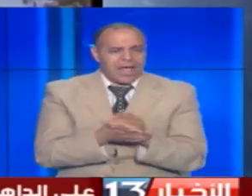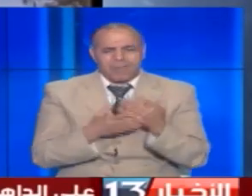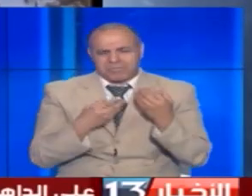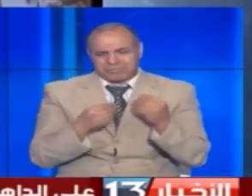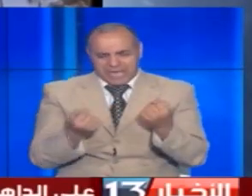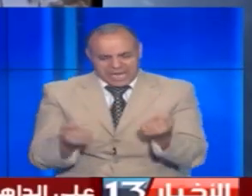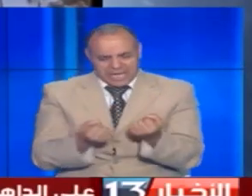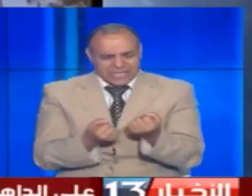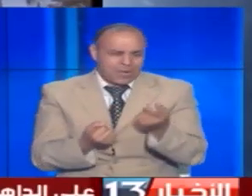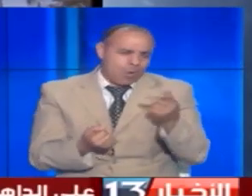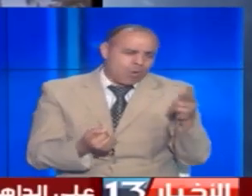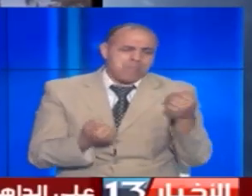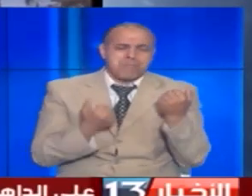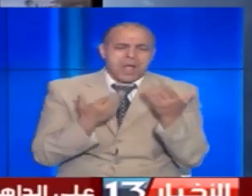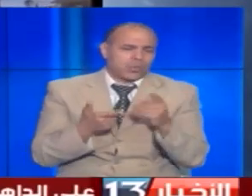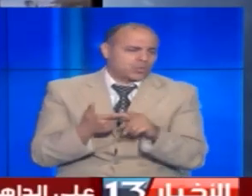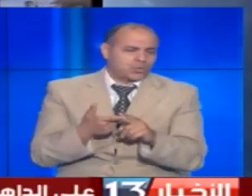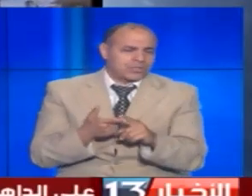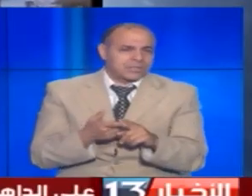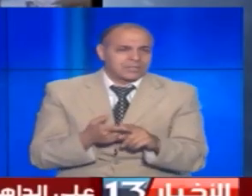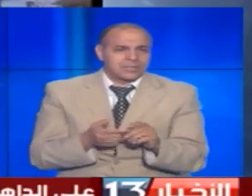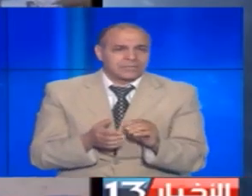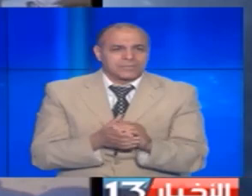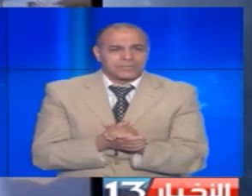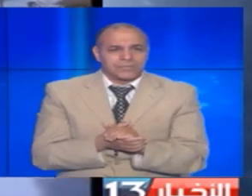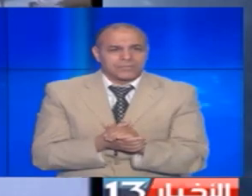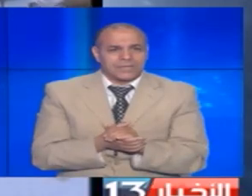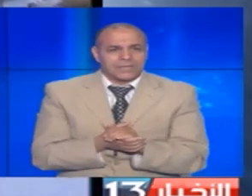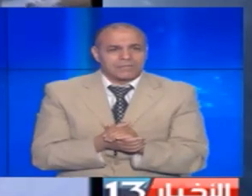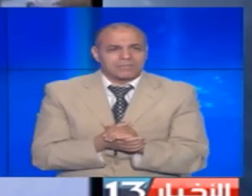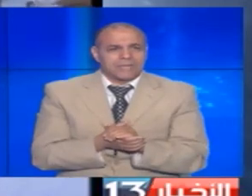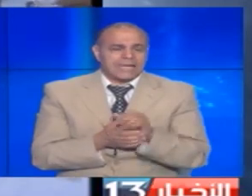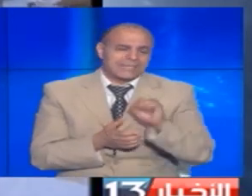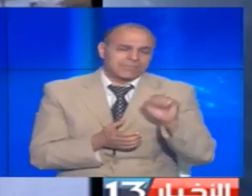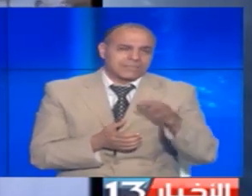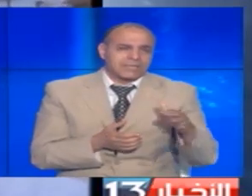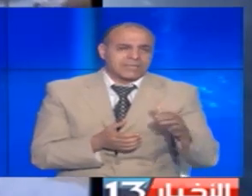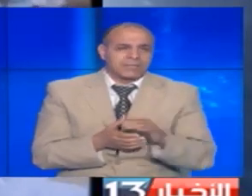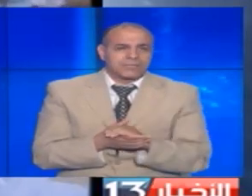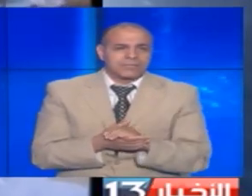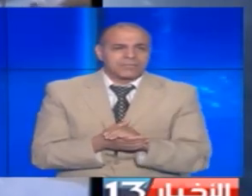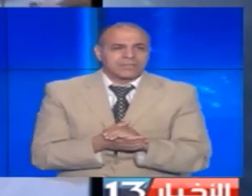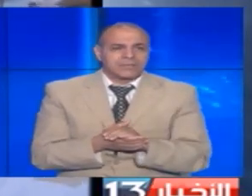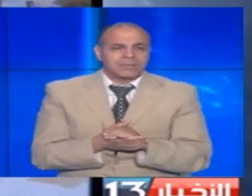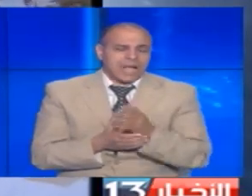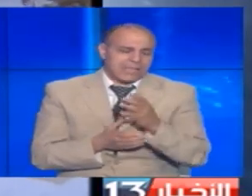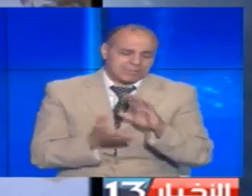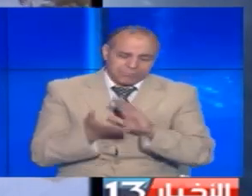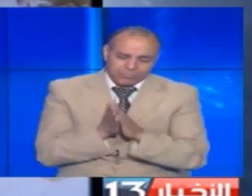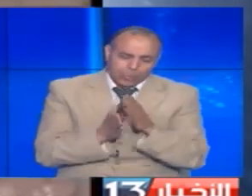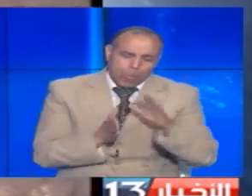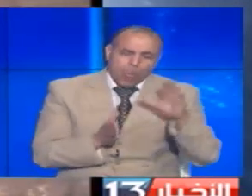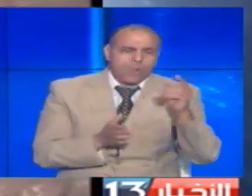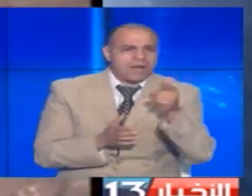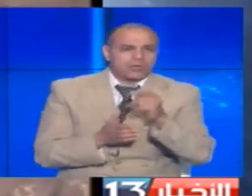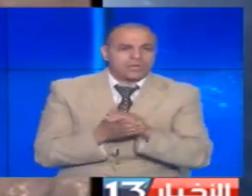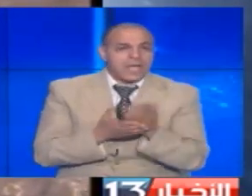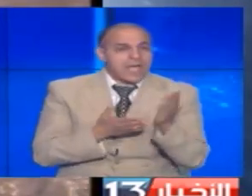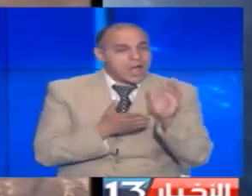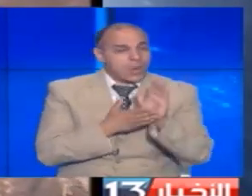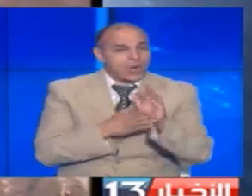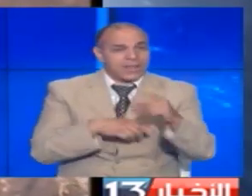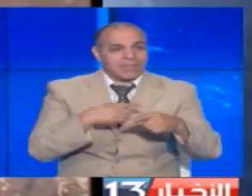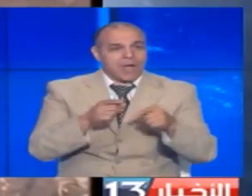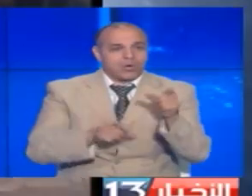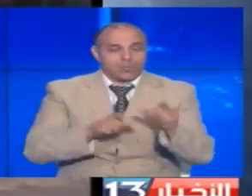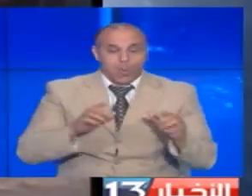الامتاع ال ال اه التربيه الاجتماعي اللي عم تعملوا دي المركبه الطفوله وتابعها